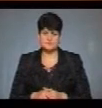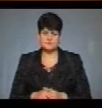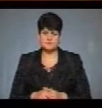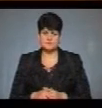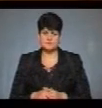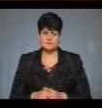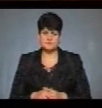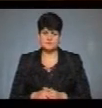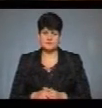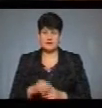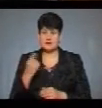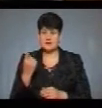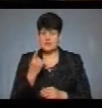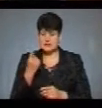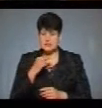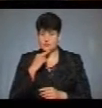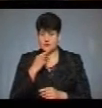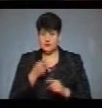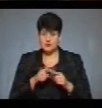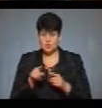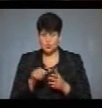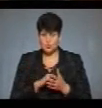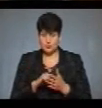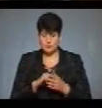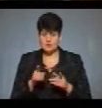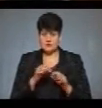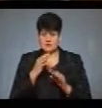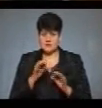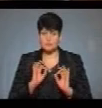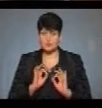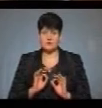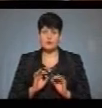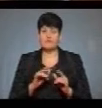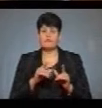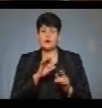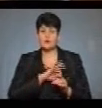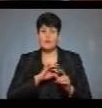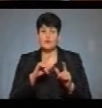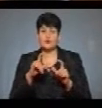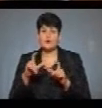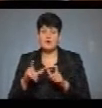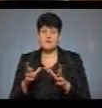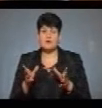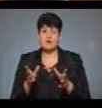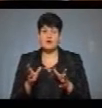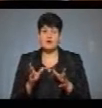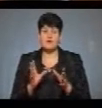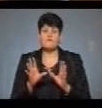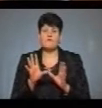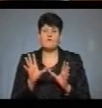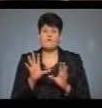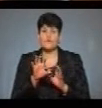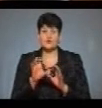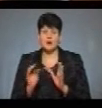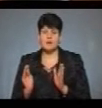У мене єдине зауваження до цього документу. Щойно прокурор оголосив, що застосовувався фотоапарат. Разом з тим фотографії як додаток до протоколу